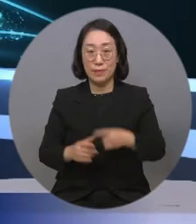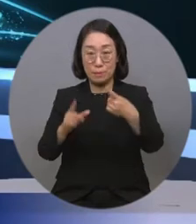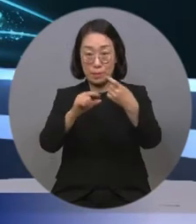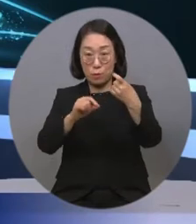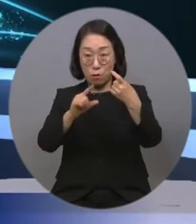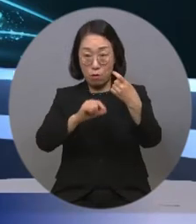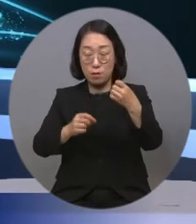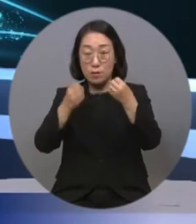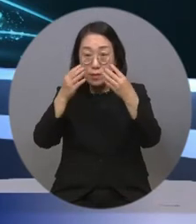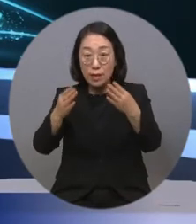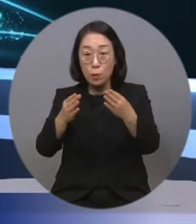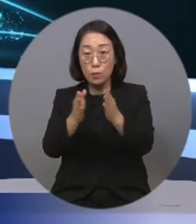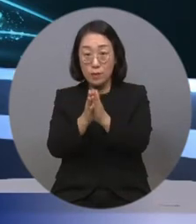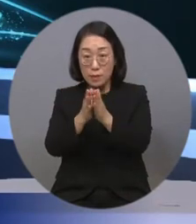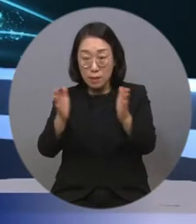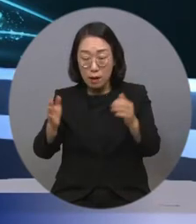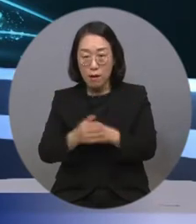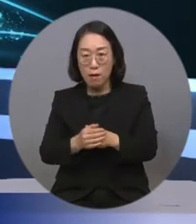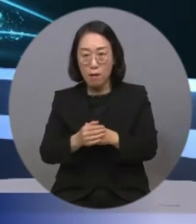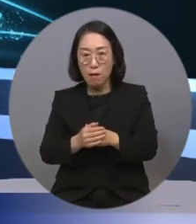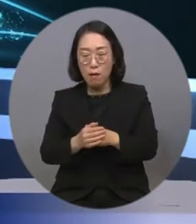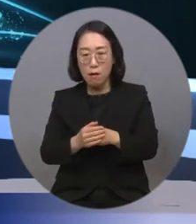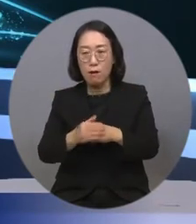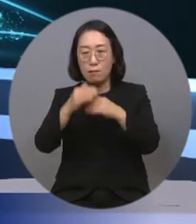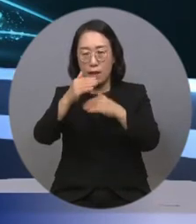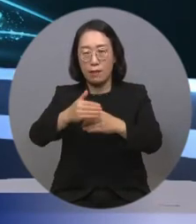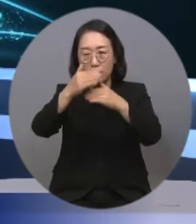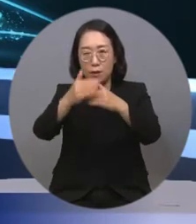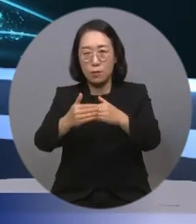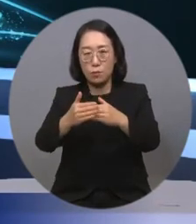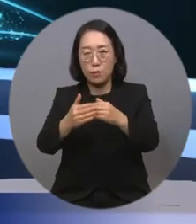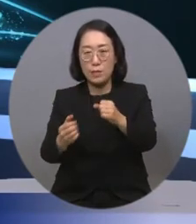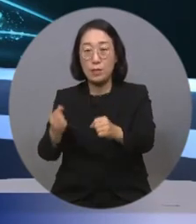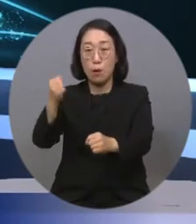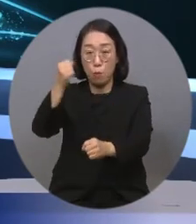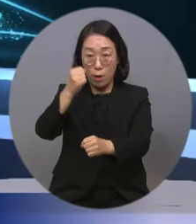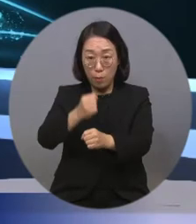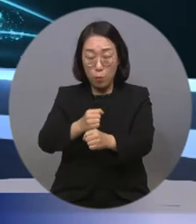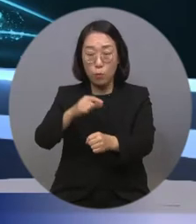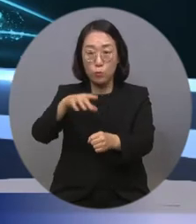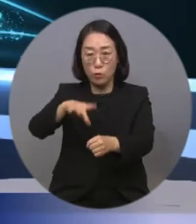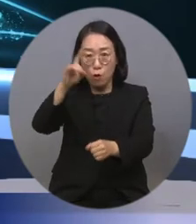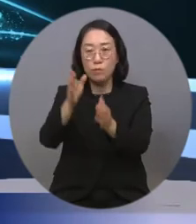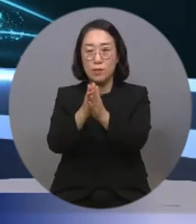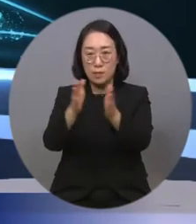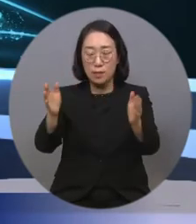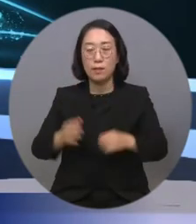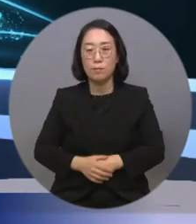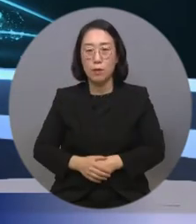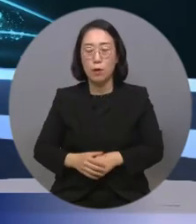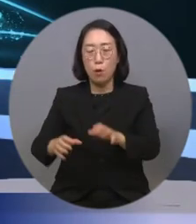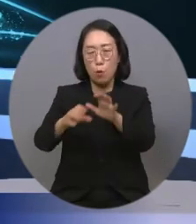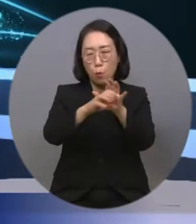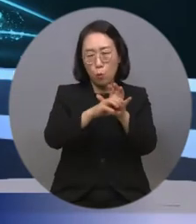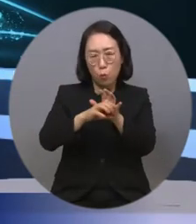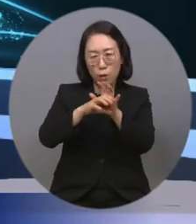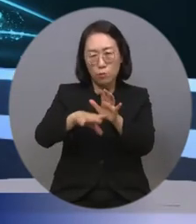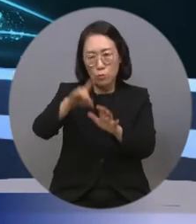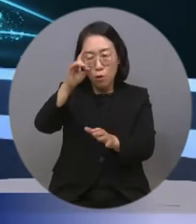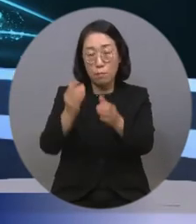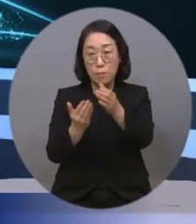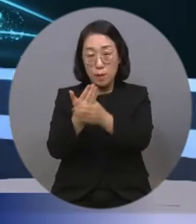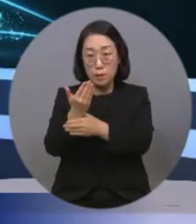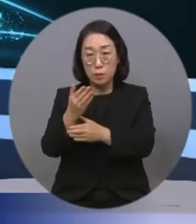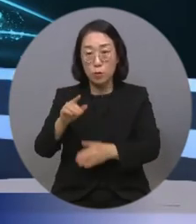달과 함께 단계적 일상 회복으로의 첫 발을 내딛었습니다. 지난해 1월 국내 첫 코로나19 확진자가 발생한